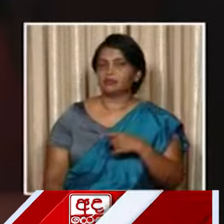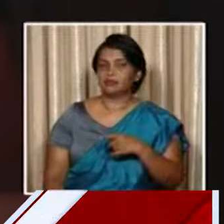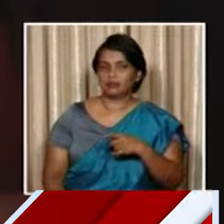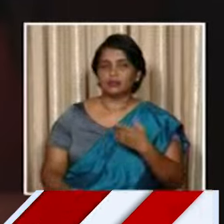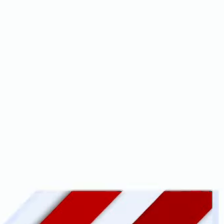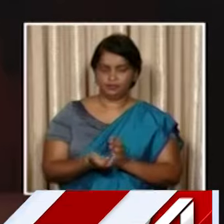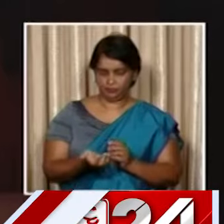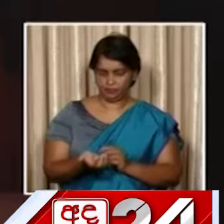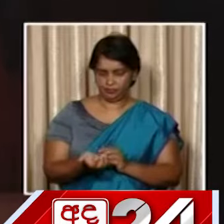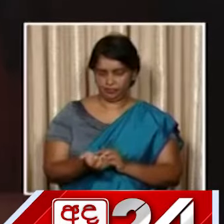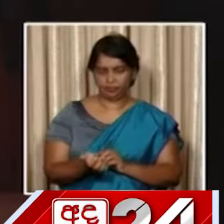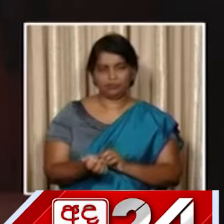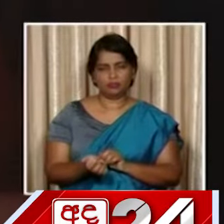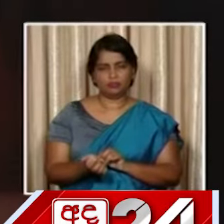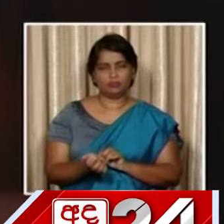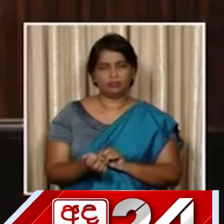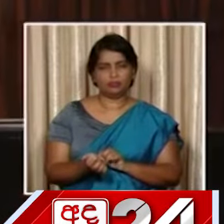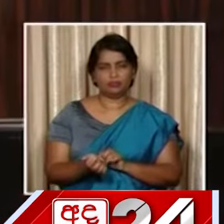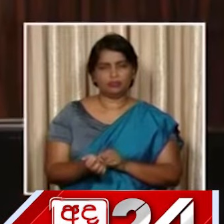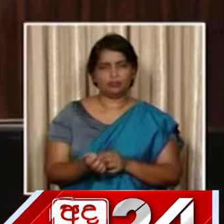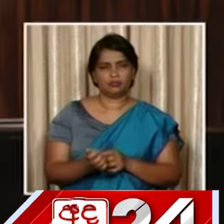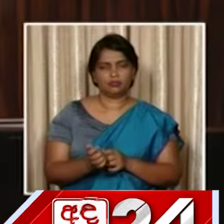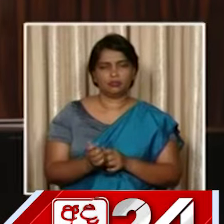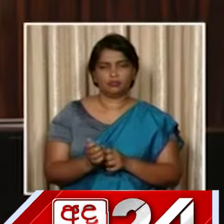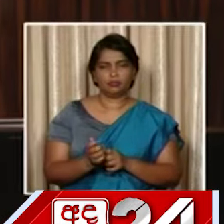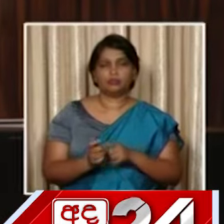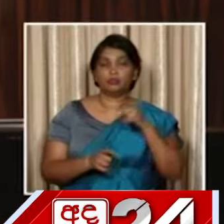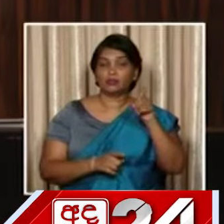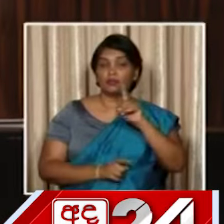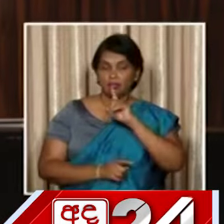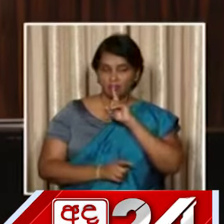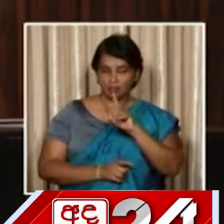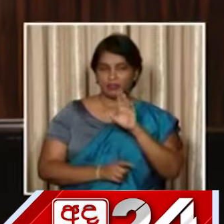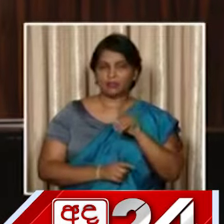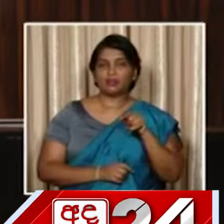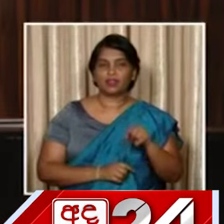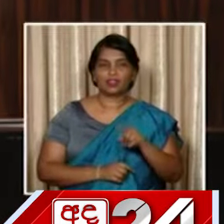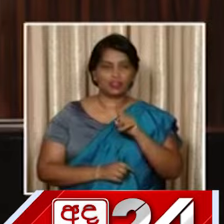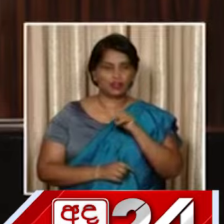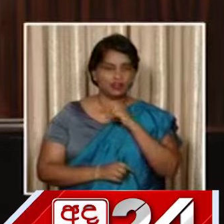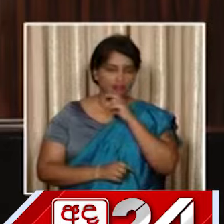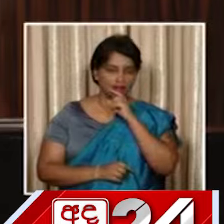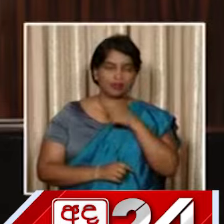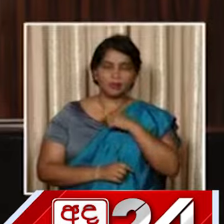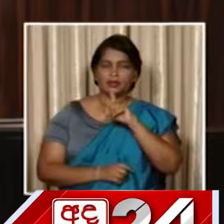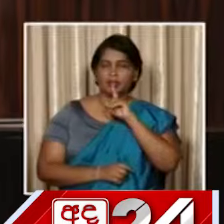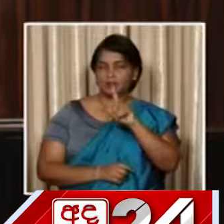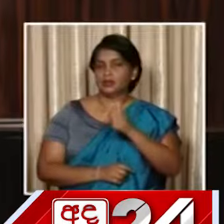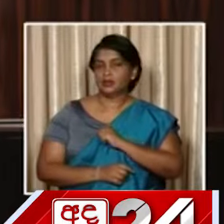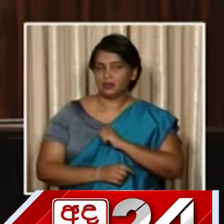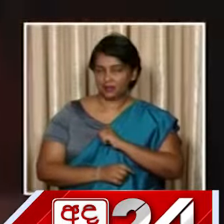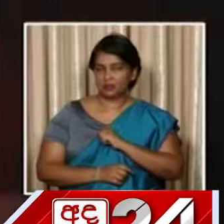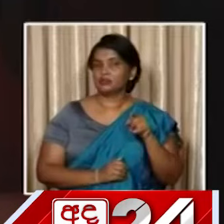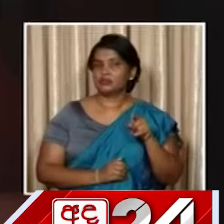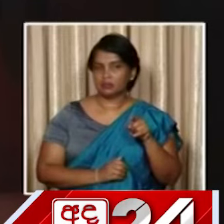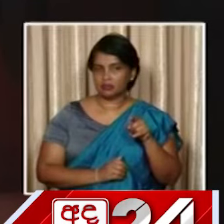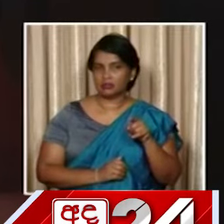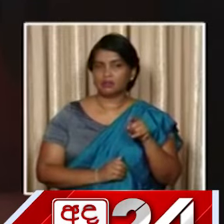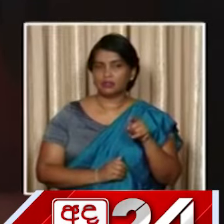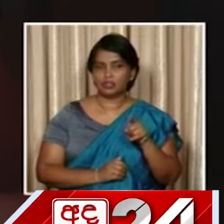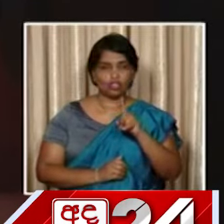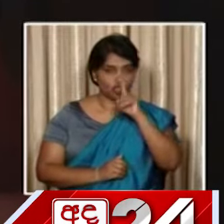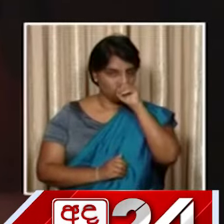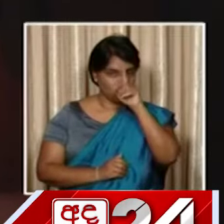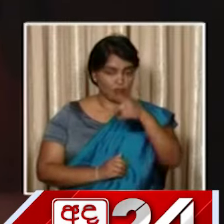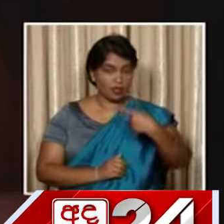මටම දැනෙලා තිබෙනවා. විපක්ෂනායකතුමා දැන් මෙහෙමයි. මම බොහොම පැහැදිලිව කියන්න කැමතියි. දැන් මේ සතිය ගන්න මම බොහොම කියන්න කැමතියි. මින් ඉදිරියටවත් සතියේ